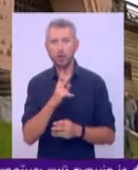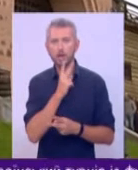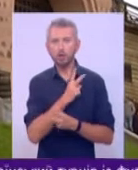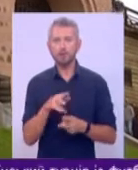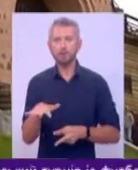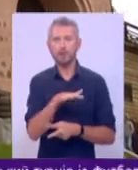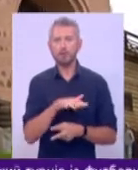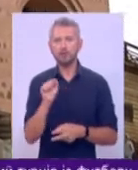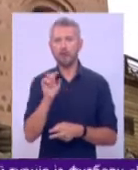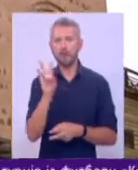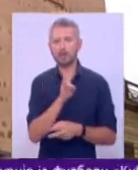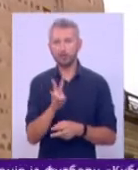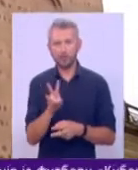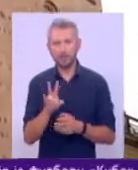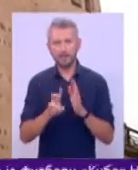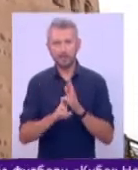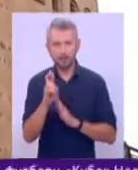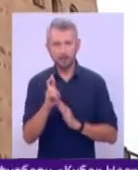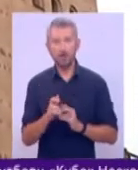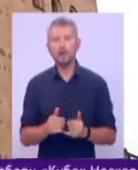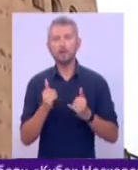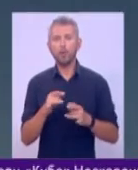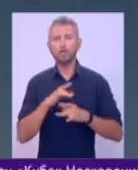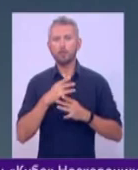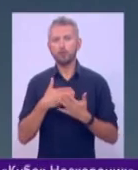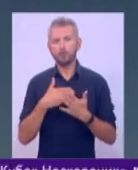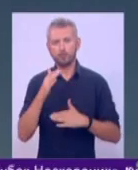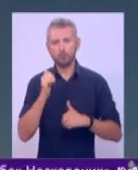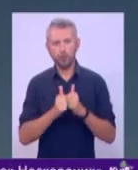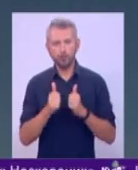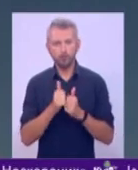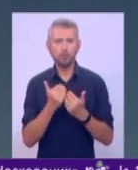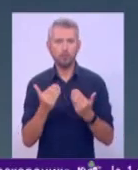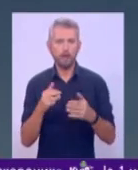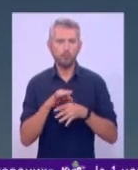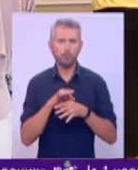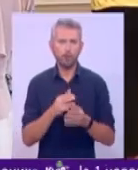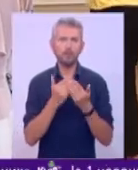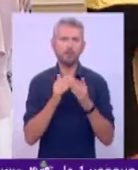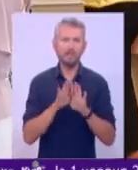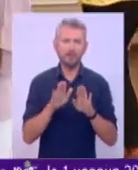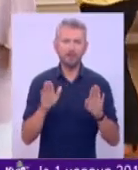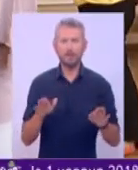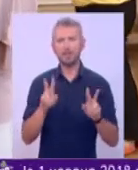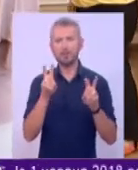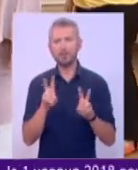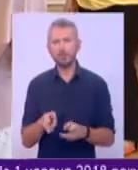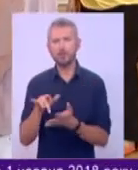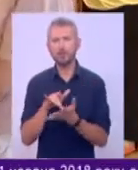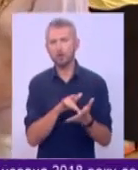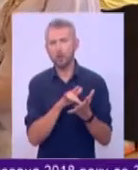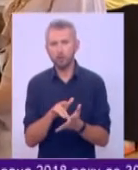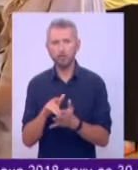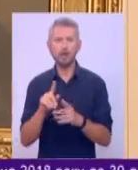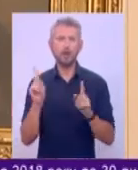З нагоди свята практично у кожному музеї комунальної власності Києва проводять виставки, тематичні та театралізовані екскурсії, перформанси,